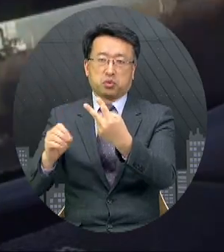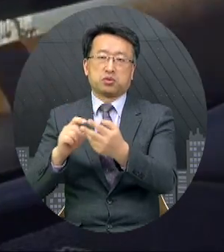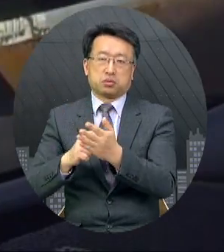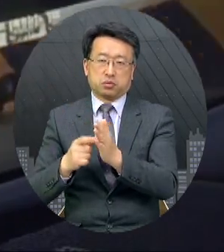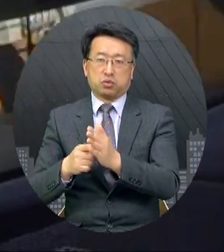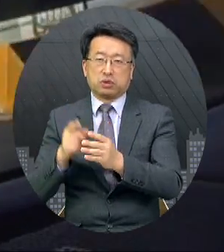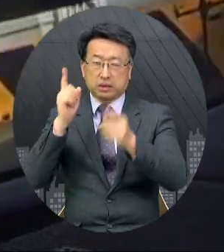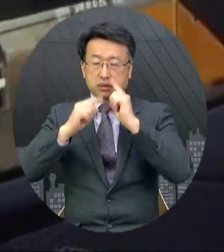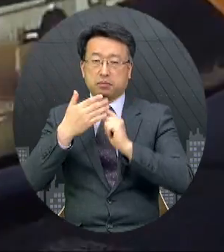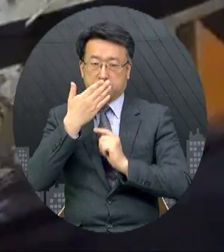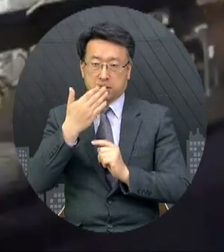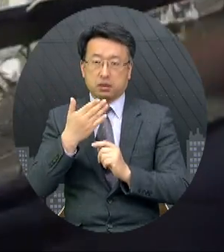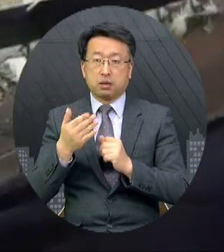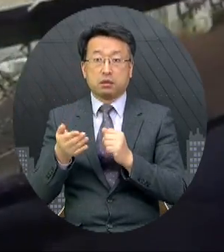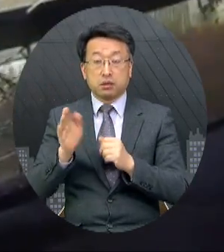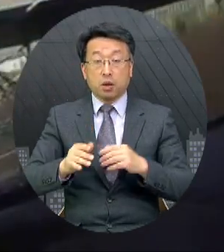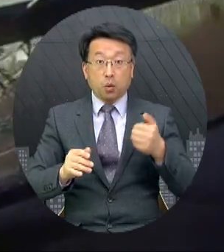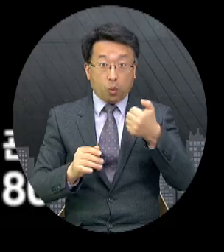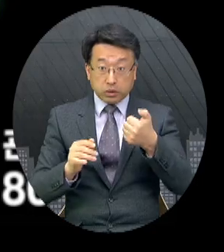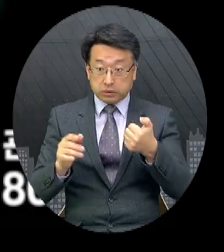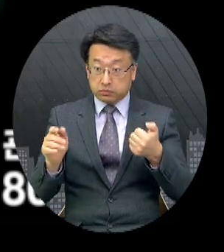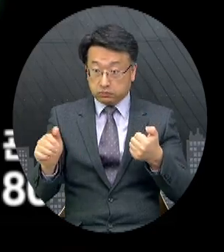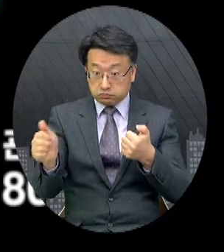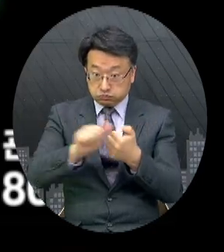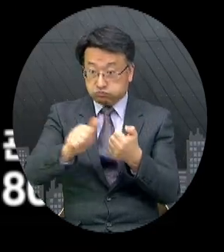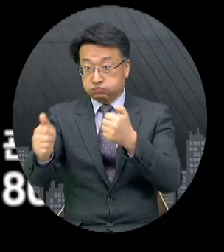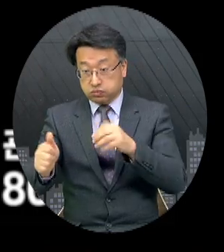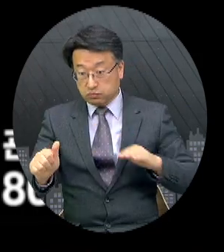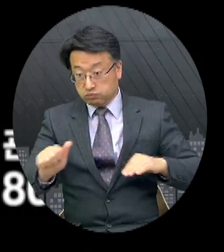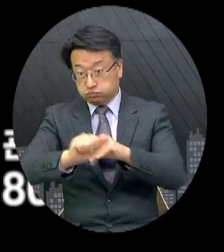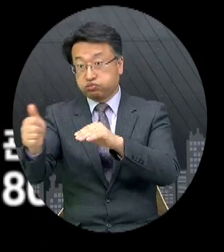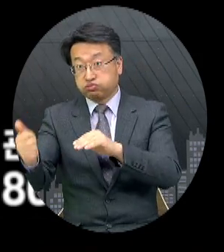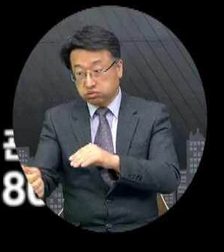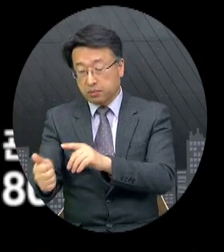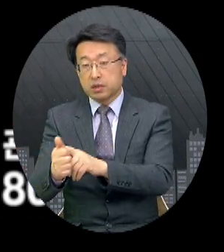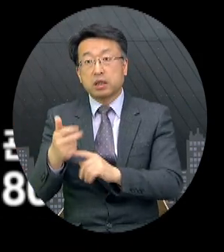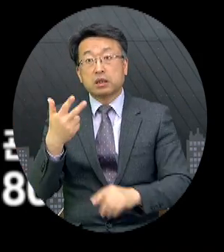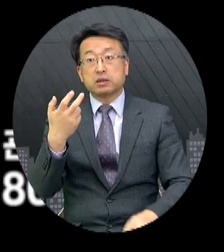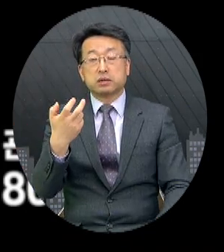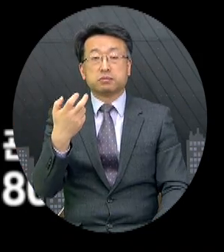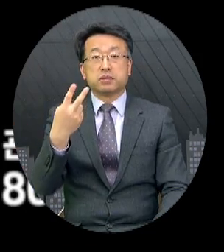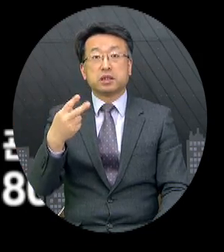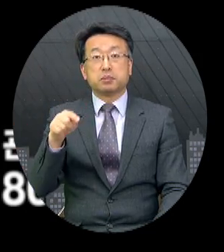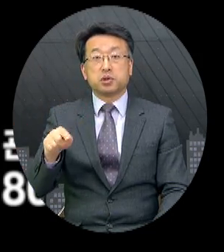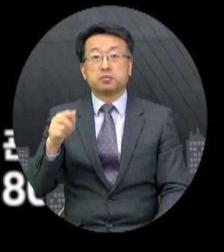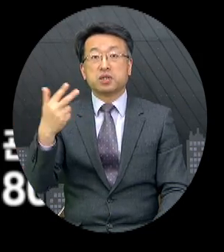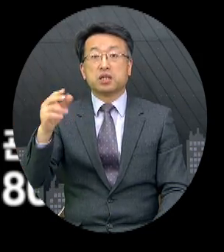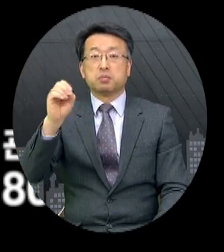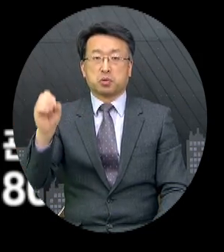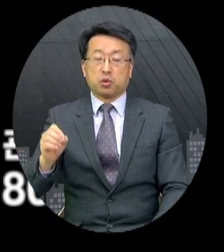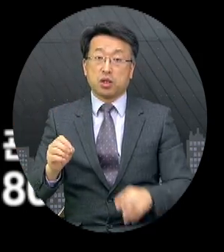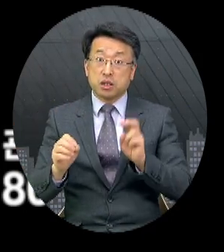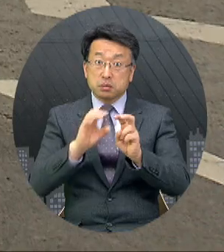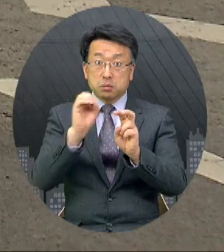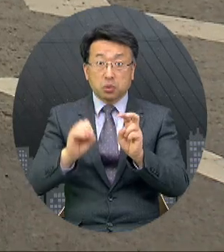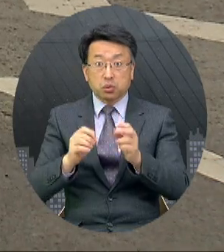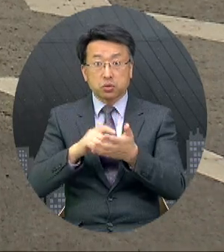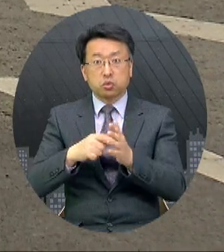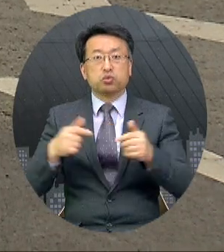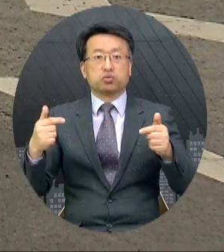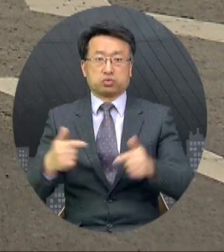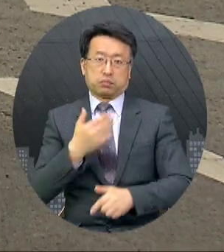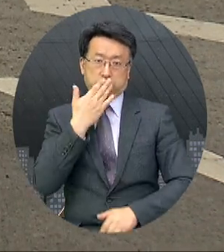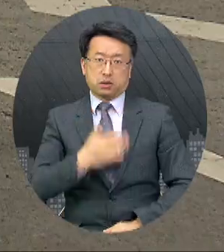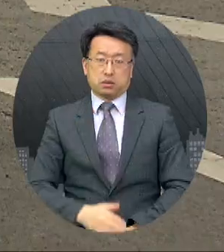하지만 시속 50km일 때는 중상 확률이 72.7%로 20%포인트 낮아집니다.